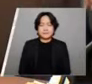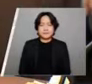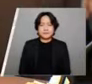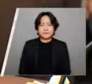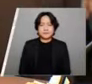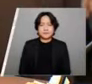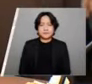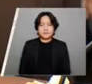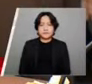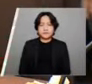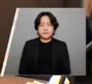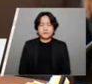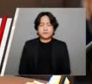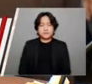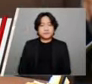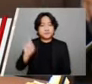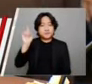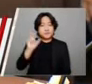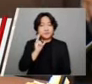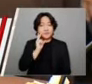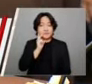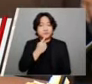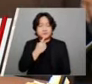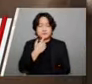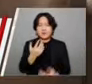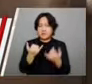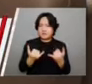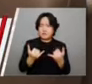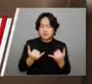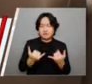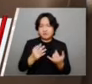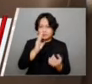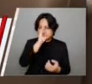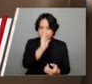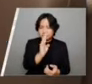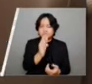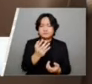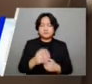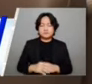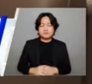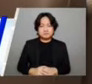I can make the confession now if you want. Meron akong